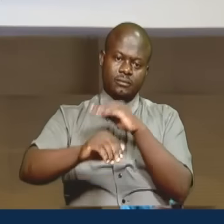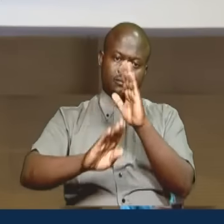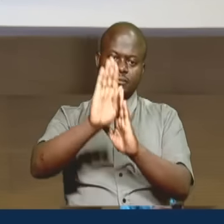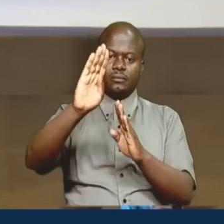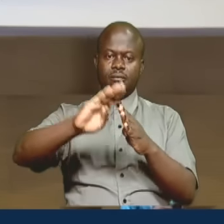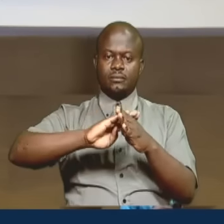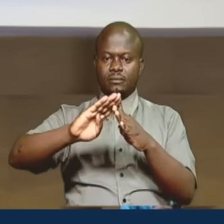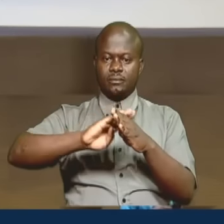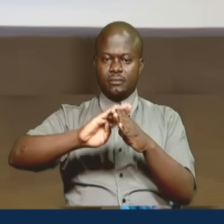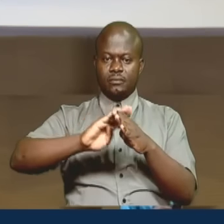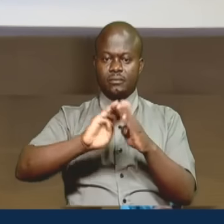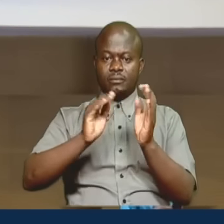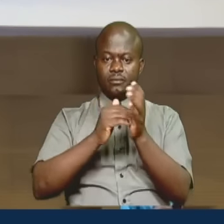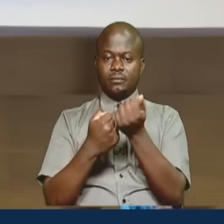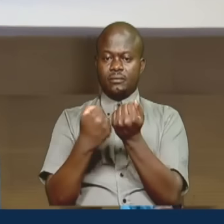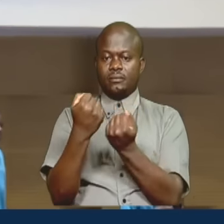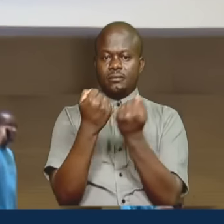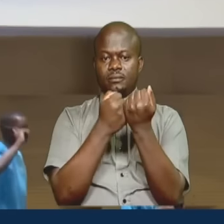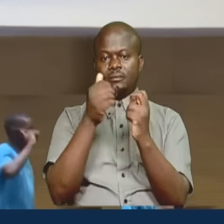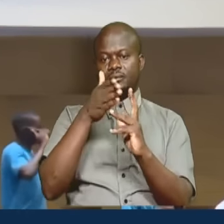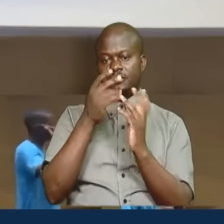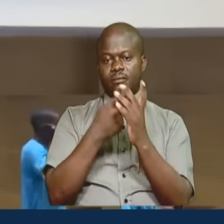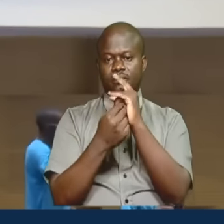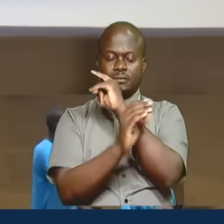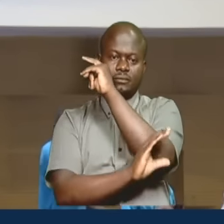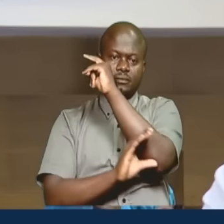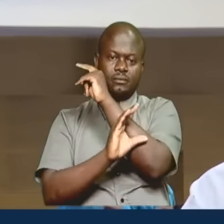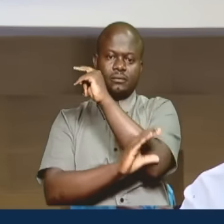ishoramari n'ubuhahirane hagati y'ibihugu byombi.